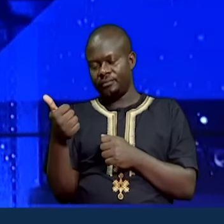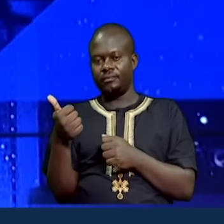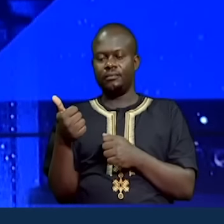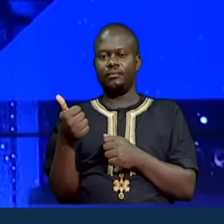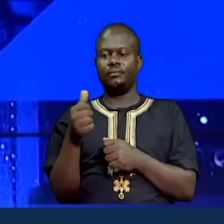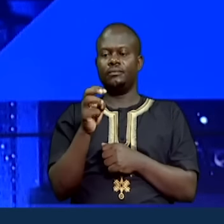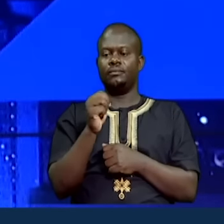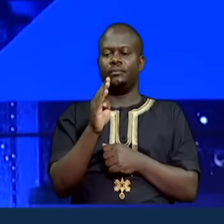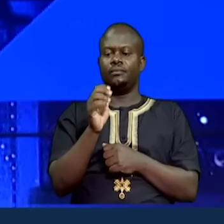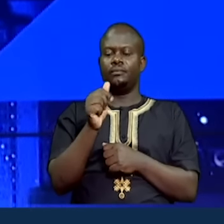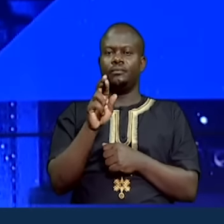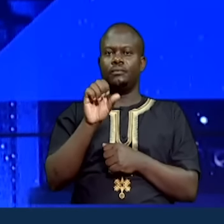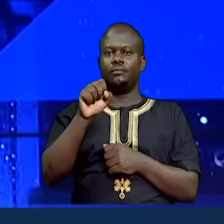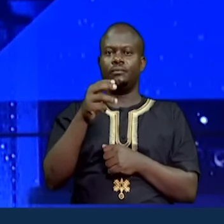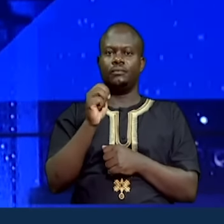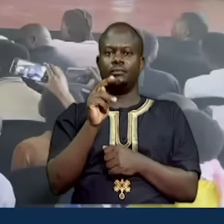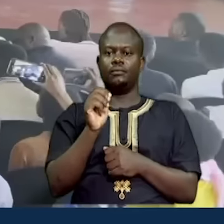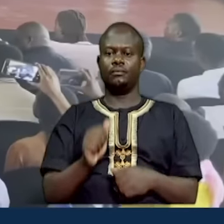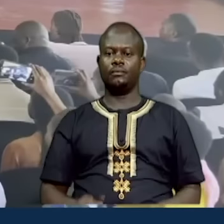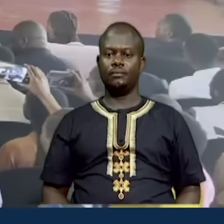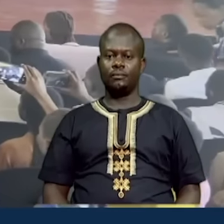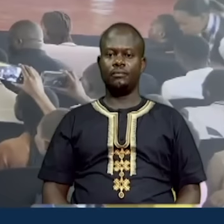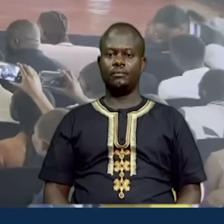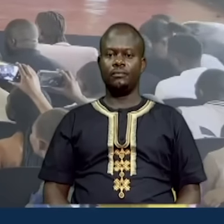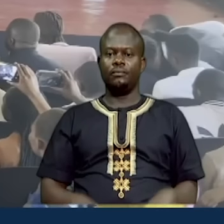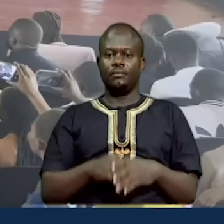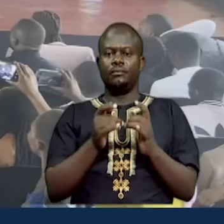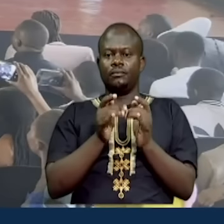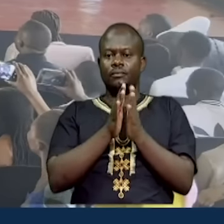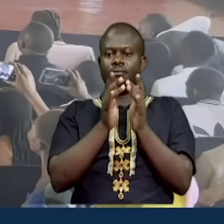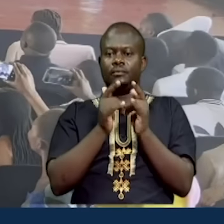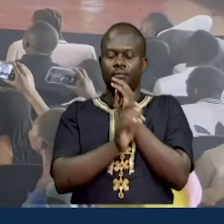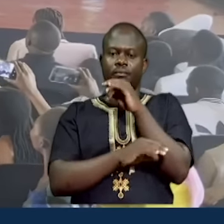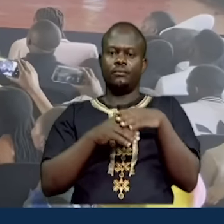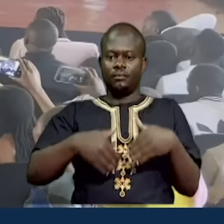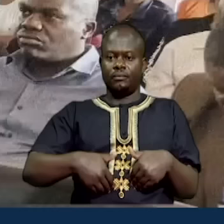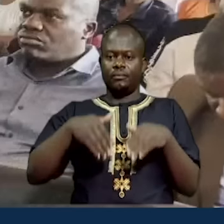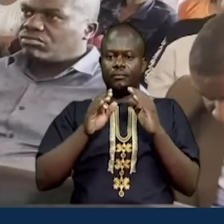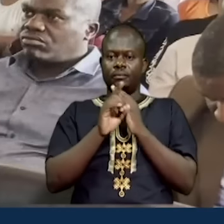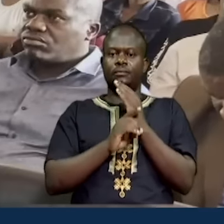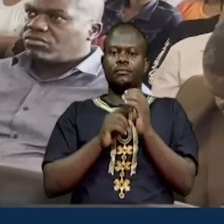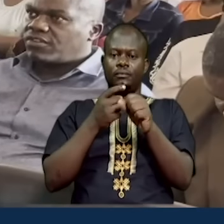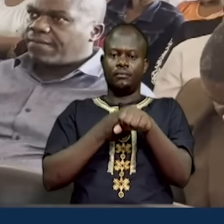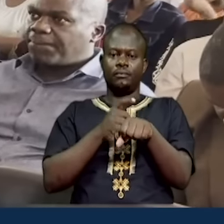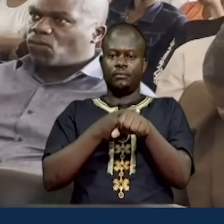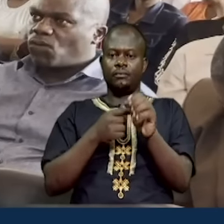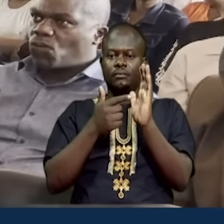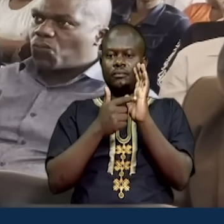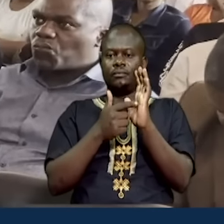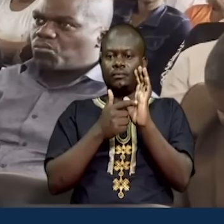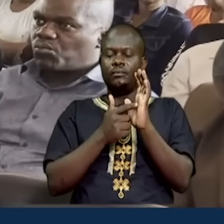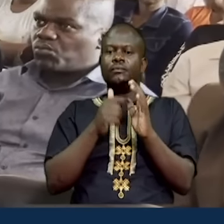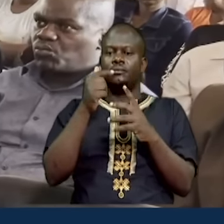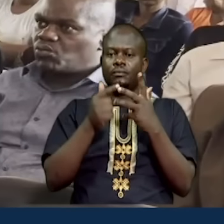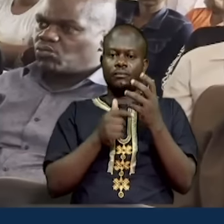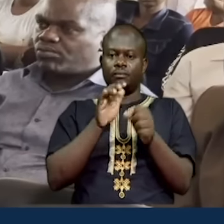na Mbarushimana Pio. Hari mu nteko rusange y'inama y'igihugu y'urubyiruko rwo mu karere ka Musanze aho rwagaragaje ko hari